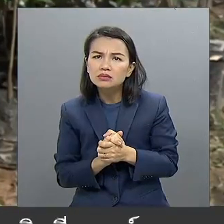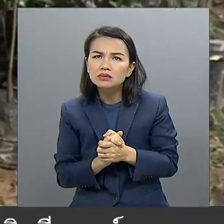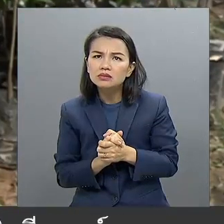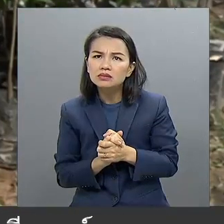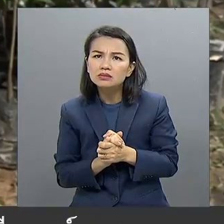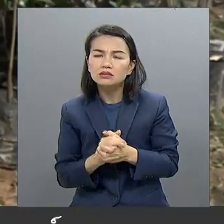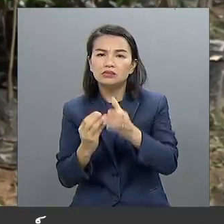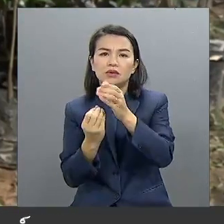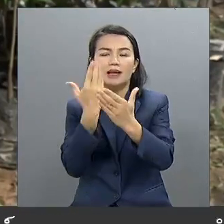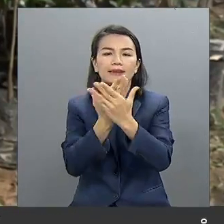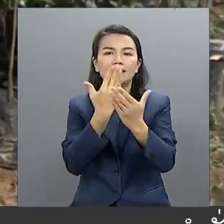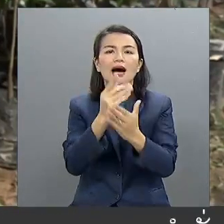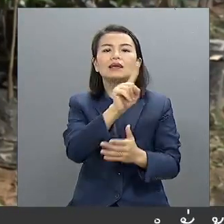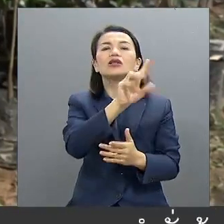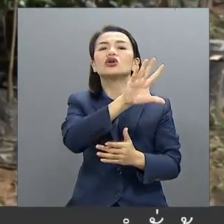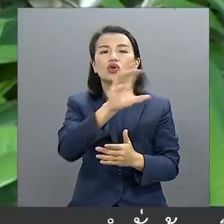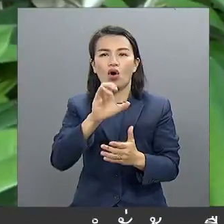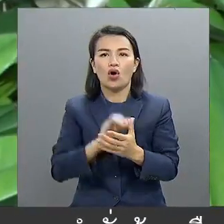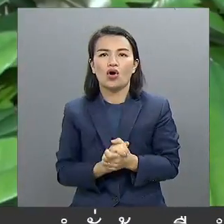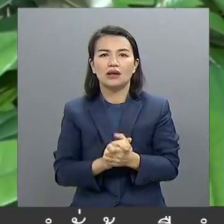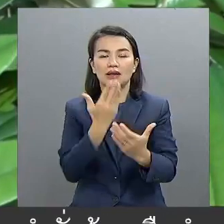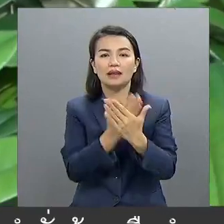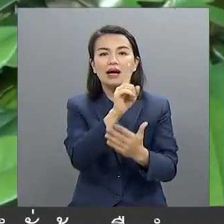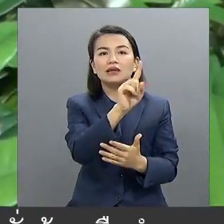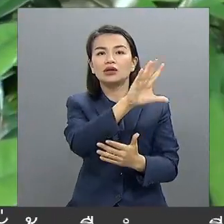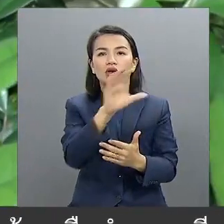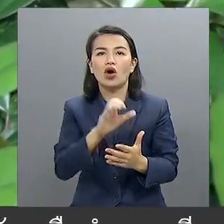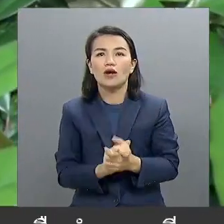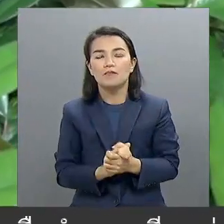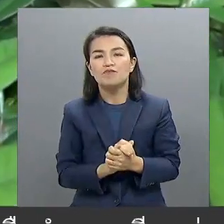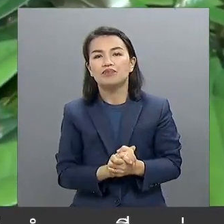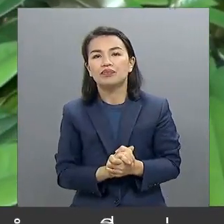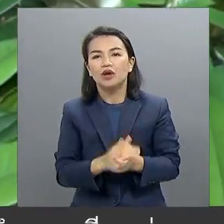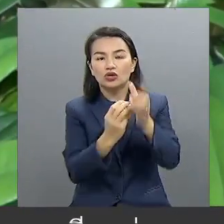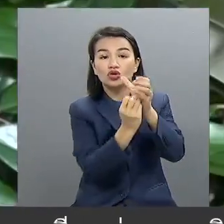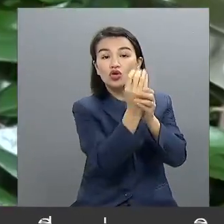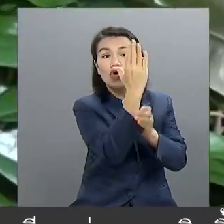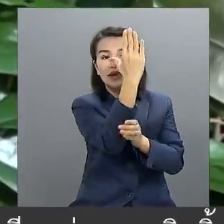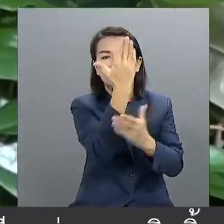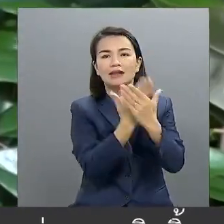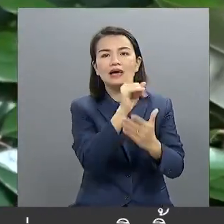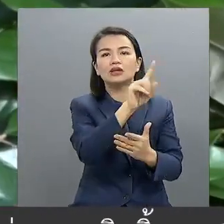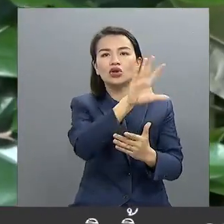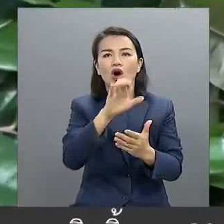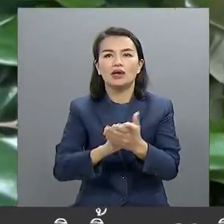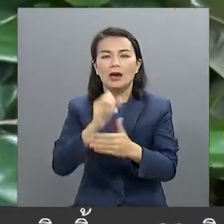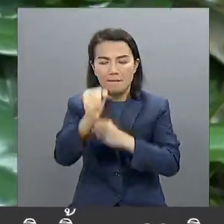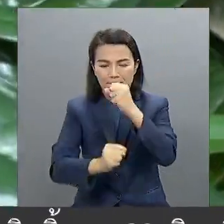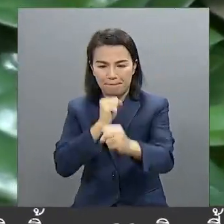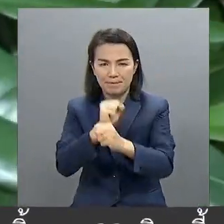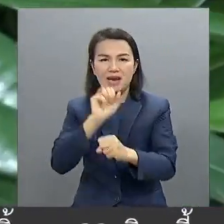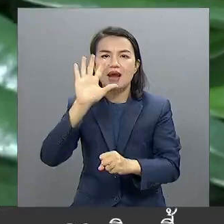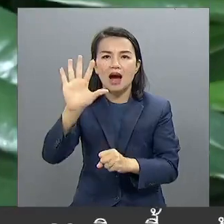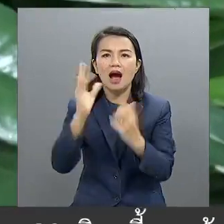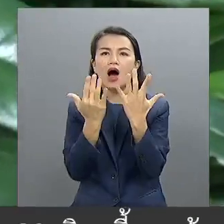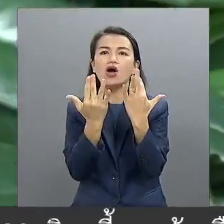บาท- ต้ 100 บา แต่่ อยที่เราทาบกยงอทรุเรียมจะใช้เวปลูกน ค่ะก็ตองรอนะครับ ม